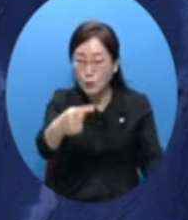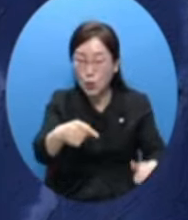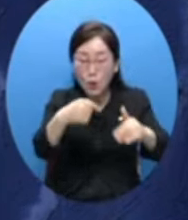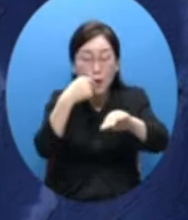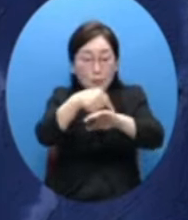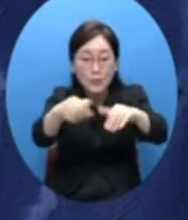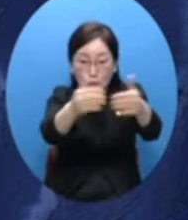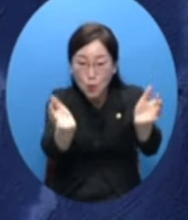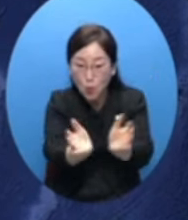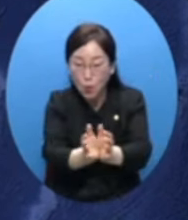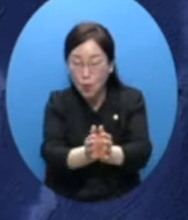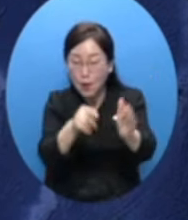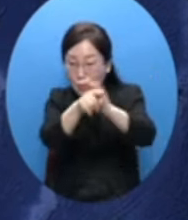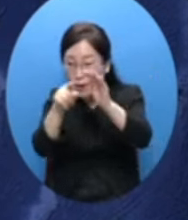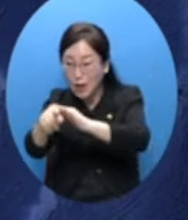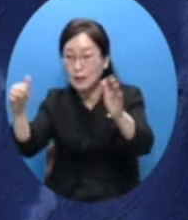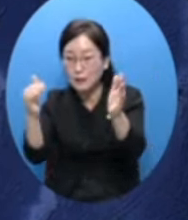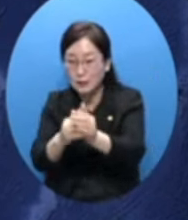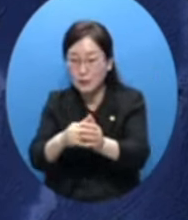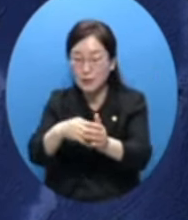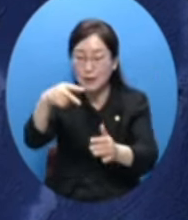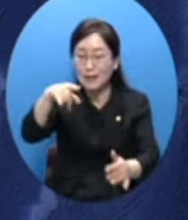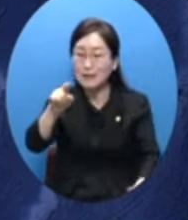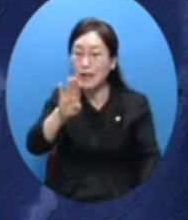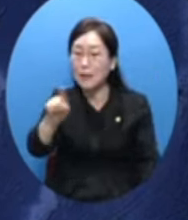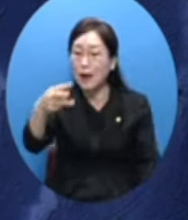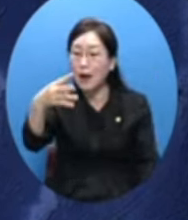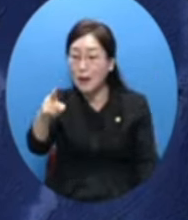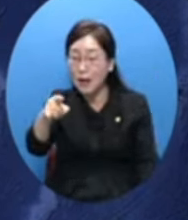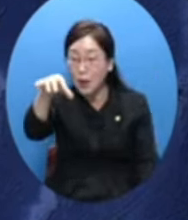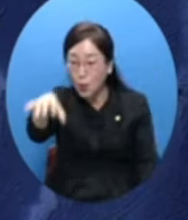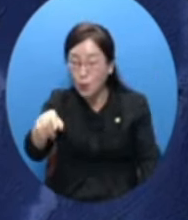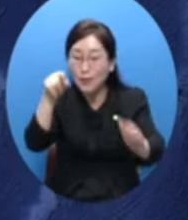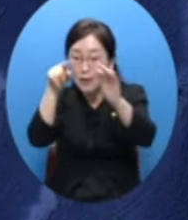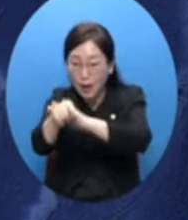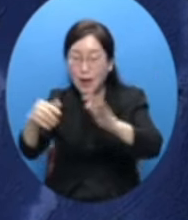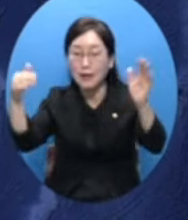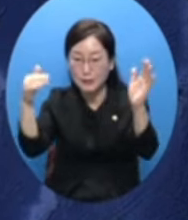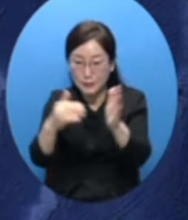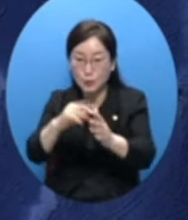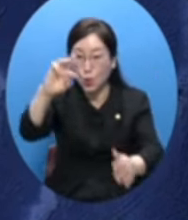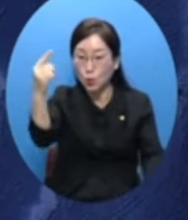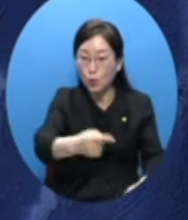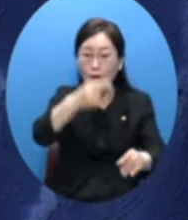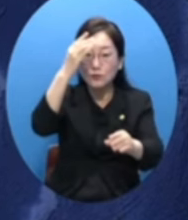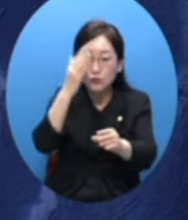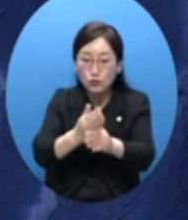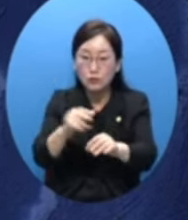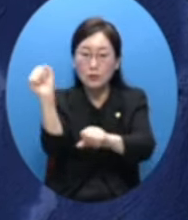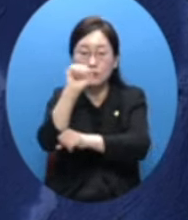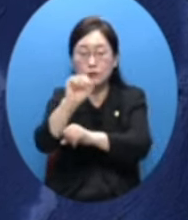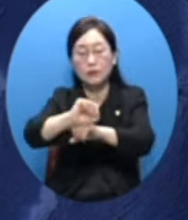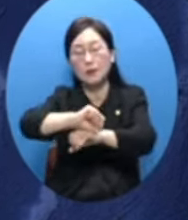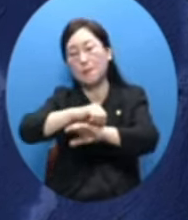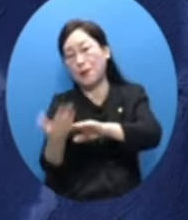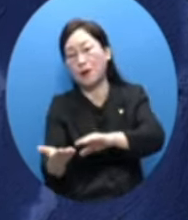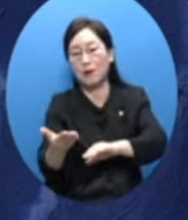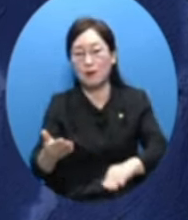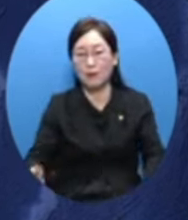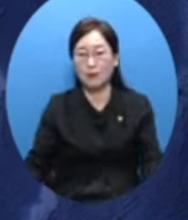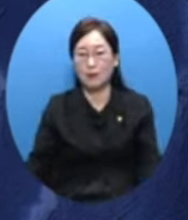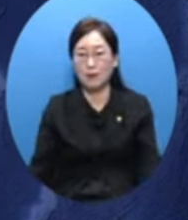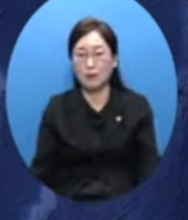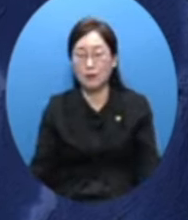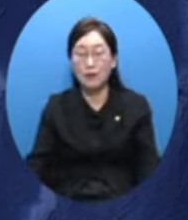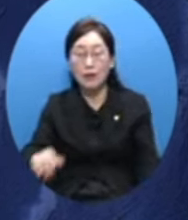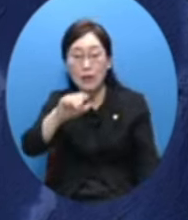하는 지역을 방문하여 마치고 돌아오는 길에 그만 차가 전복되는 사고를 맞습니다.